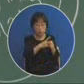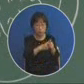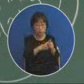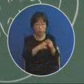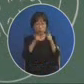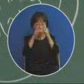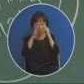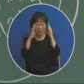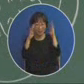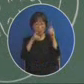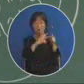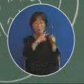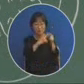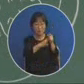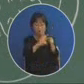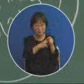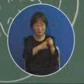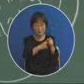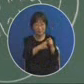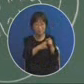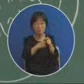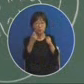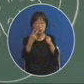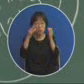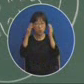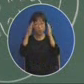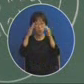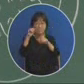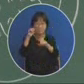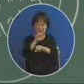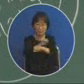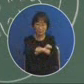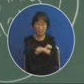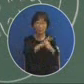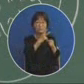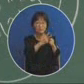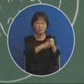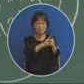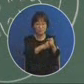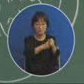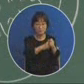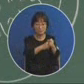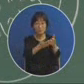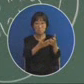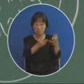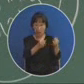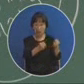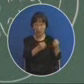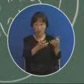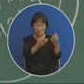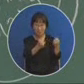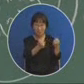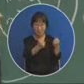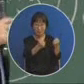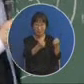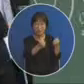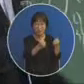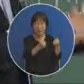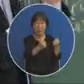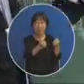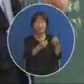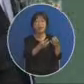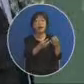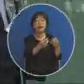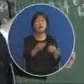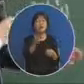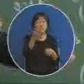of professors like that. Isn't that true? 무자라는 선생 많아요. There are a lot of teachers who are well learned. 그 사람을 말하는 게 아닙니다. That's not the kind of person God is speaking about. 선생은